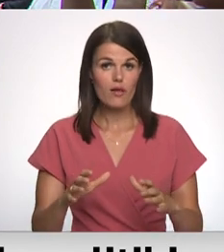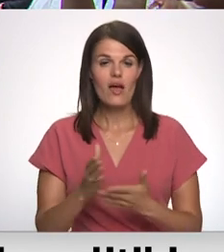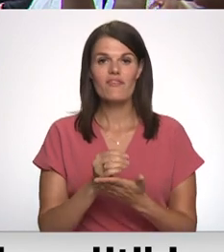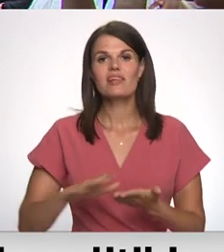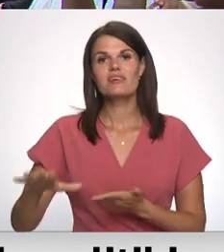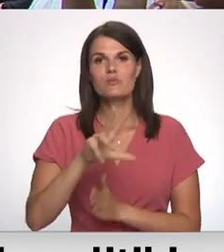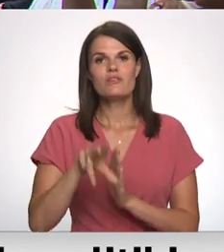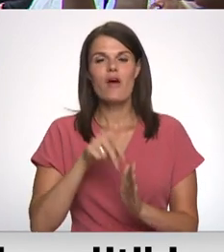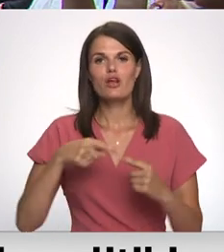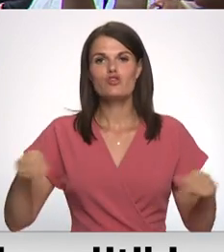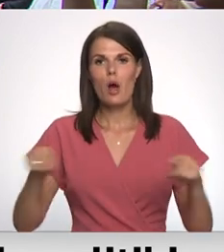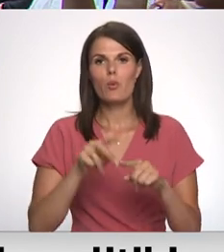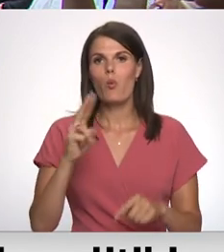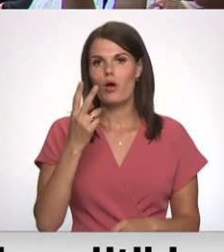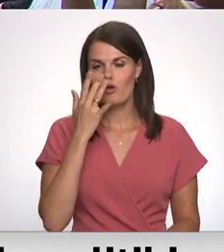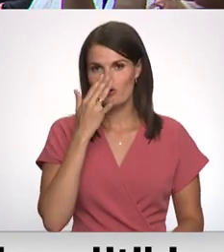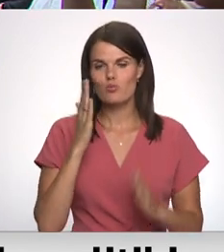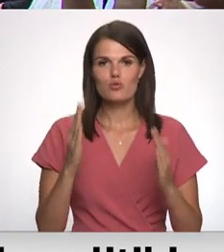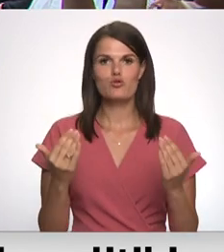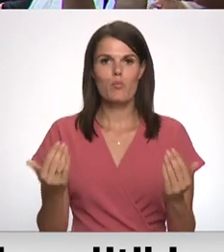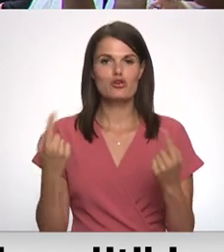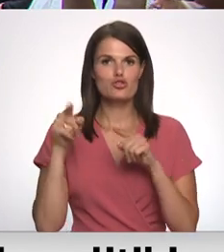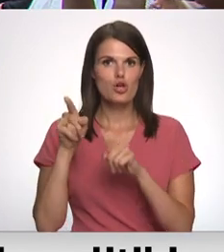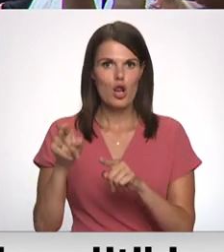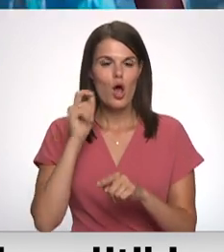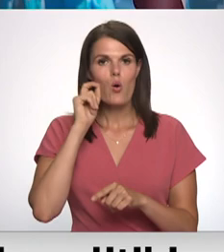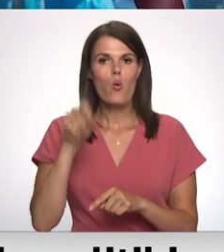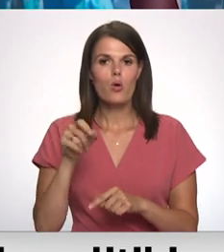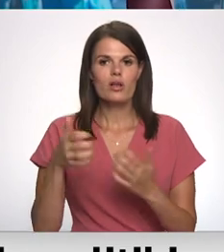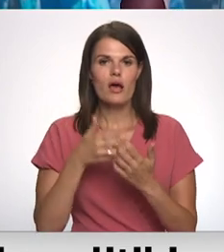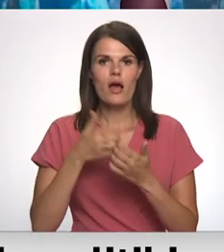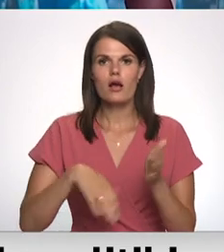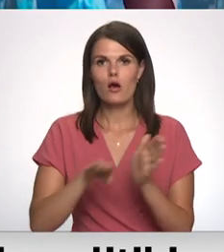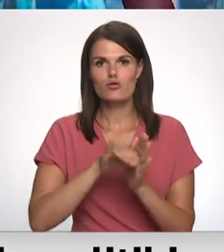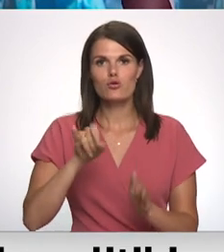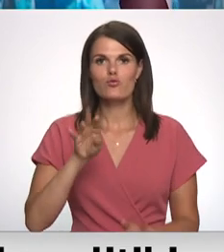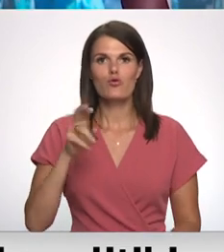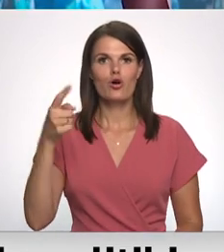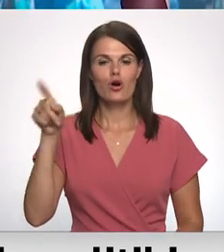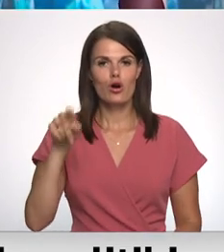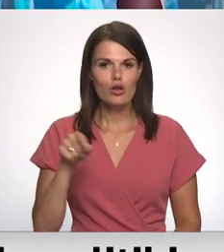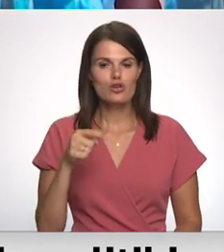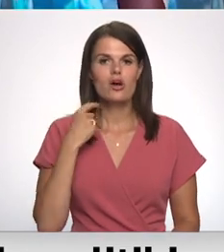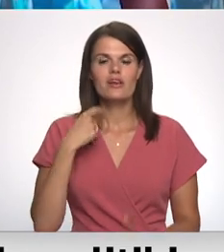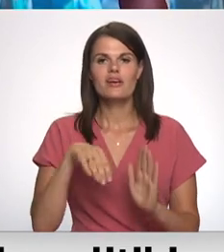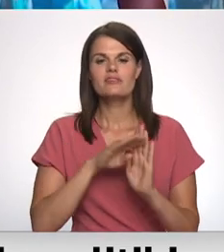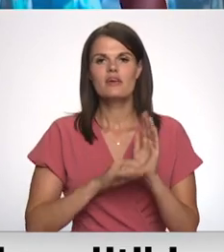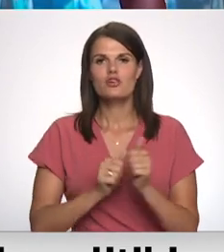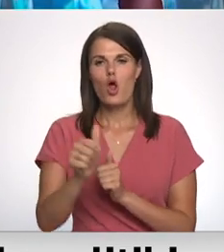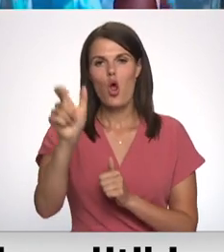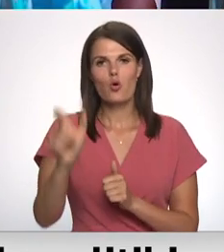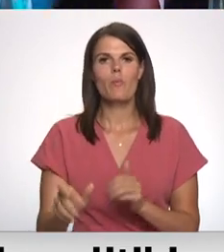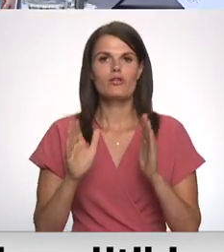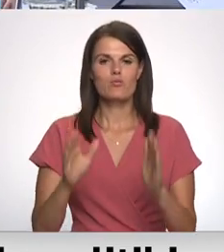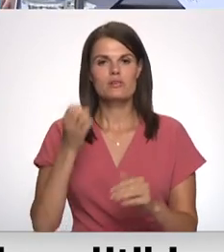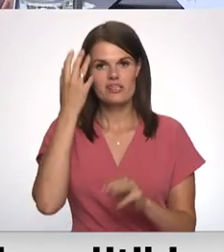apgabalā ar otro numuru kalnēties pašlaik Ukrainā karojošais Jūris Jurašs. Rīgas saraksts lokomotīva būs izglītības ministre Anita